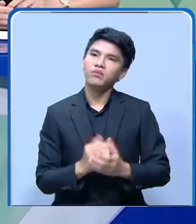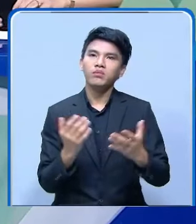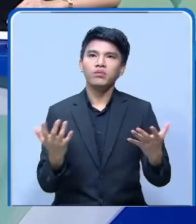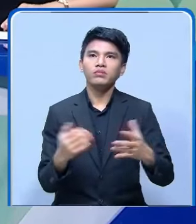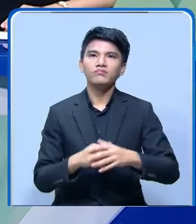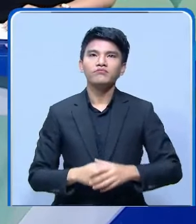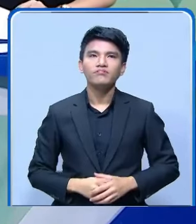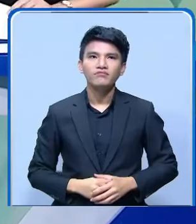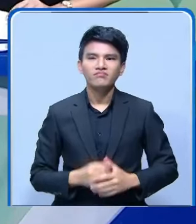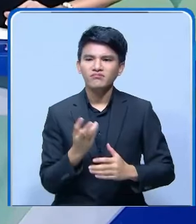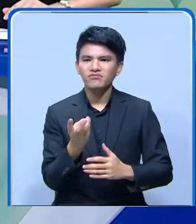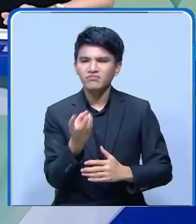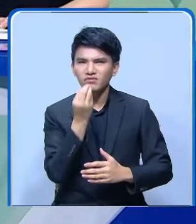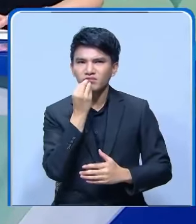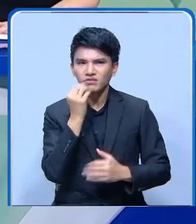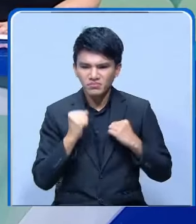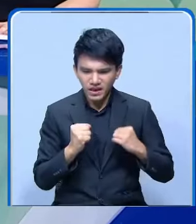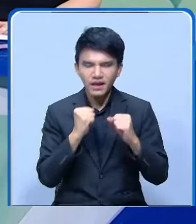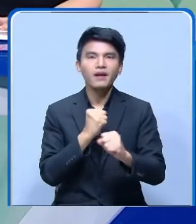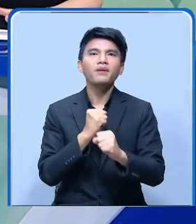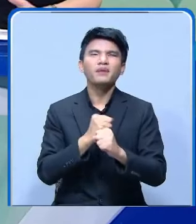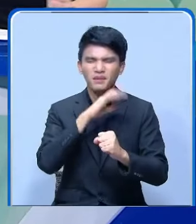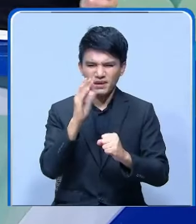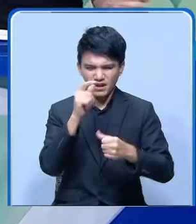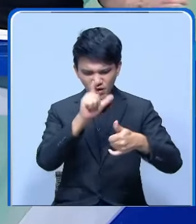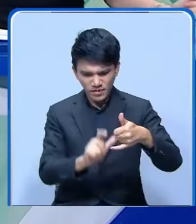นะ อยากมีข้าวกินก็ต้องพยายามหางานทำอะทำตัวเป็นคนดีเน